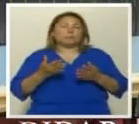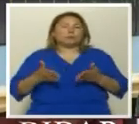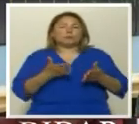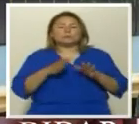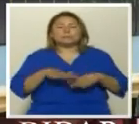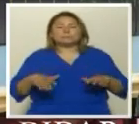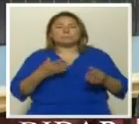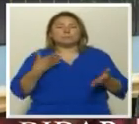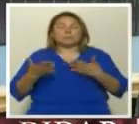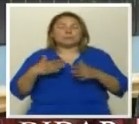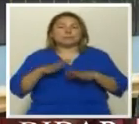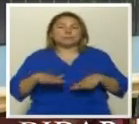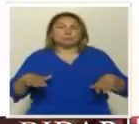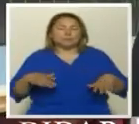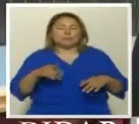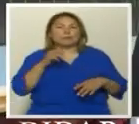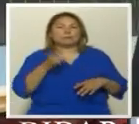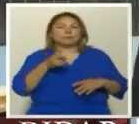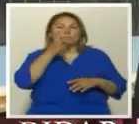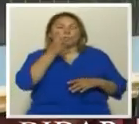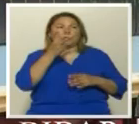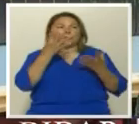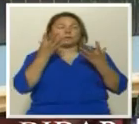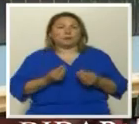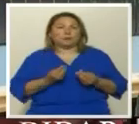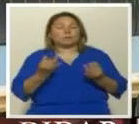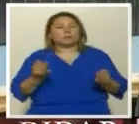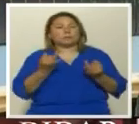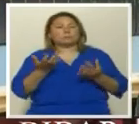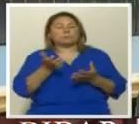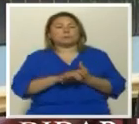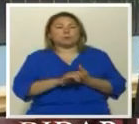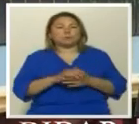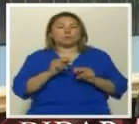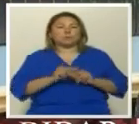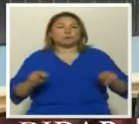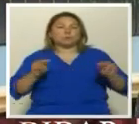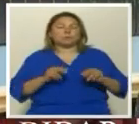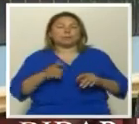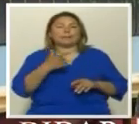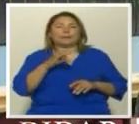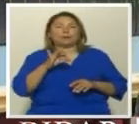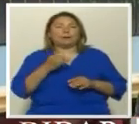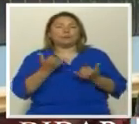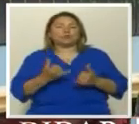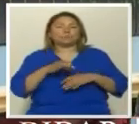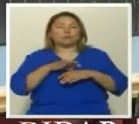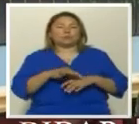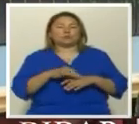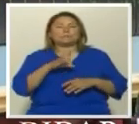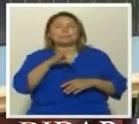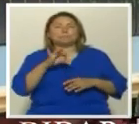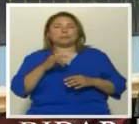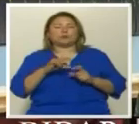детям мы общались с ребятами океанского района два дня Кроме того было интересно познакомиться с учителями по географии теперь проведем